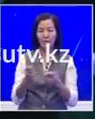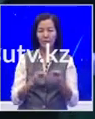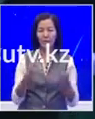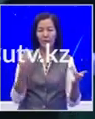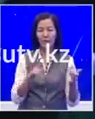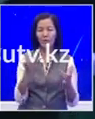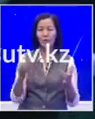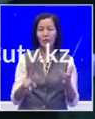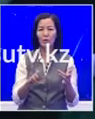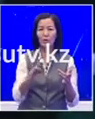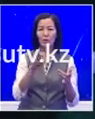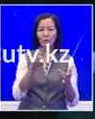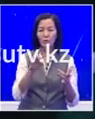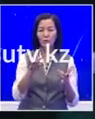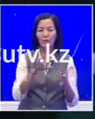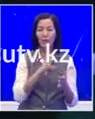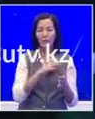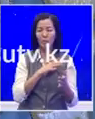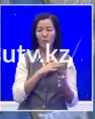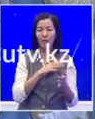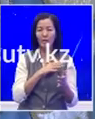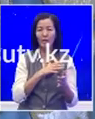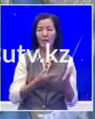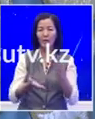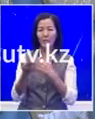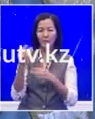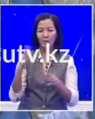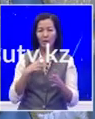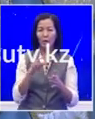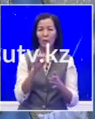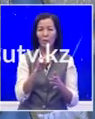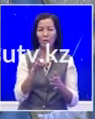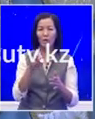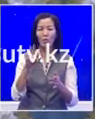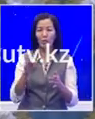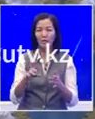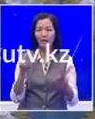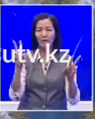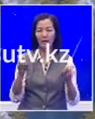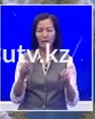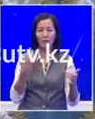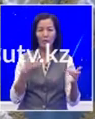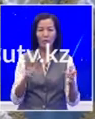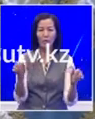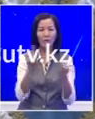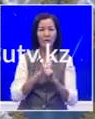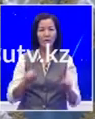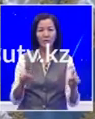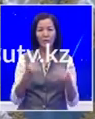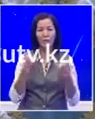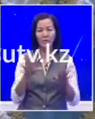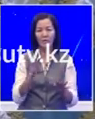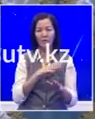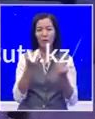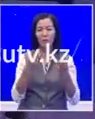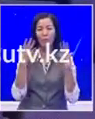Сәкен Тұрысбеков болды. Композитор кезінде көңіл толқынын көпшілікке танытқан еді. Жүрек қылын шертіп, көңіл пернесін дөп басқан туынды әлі